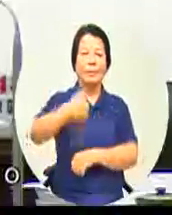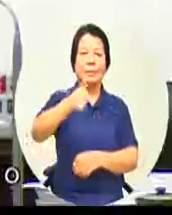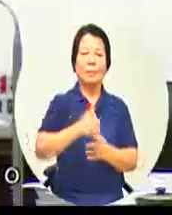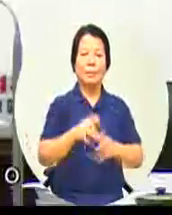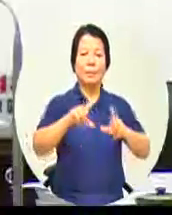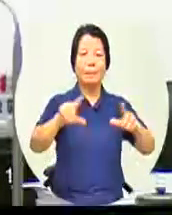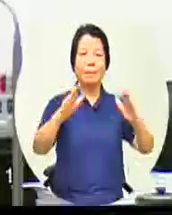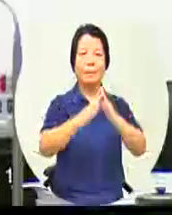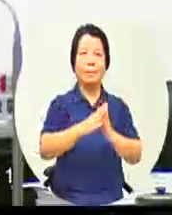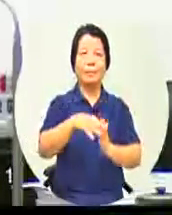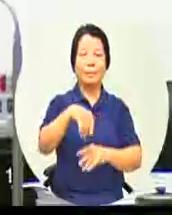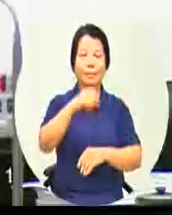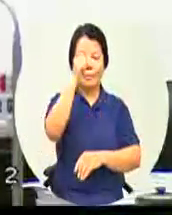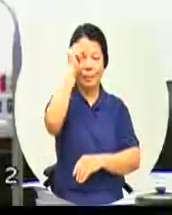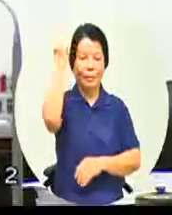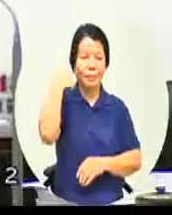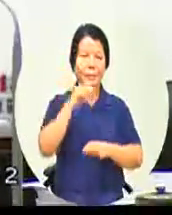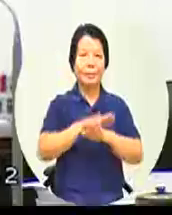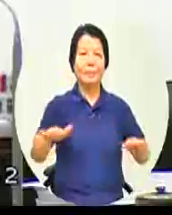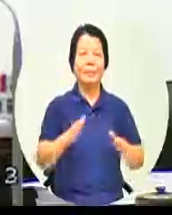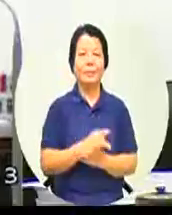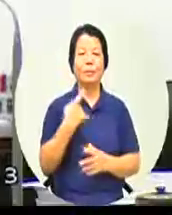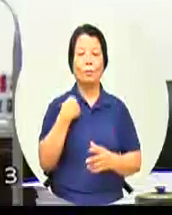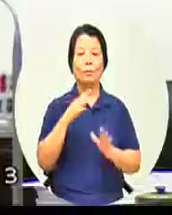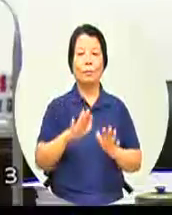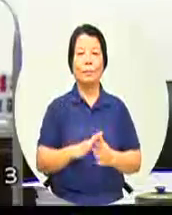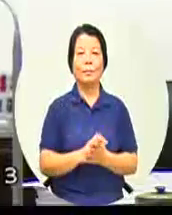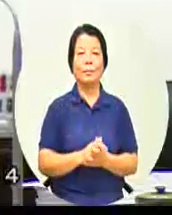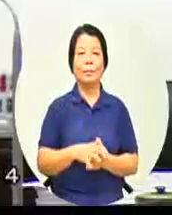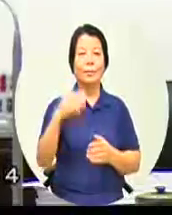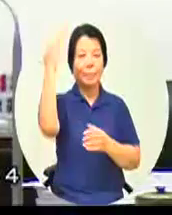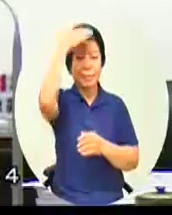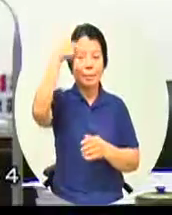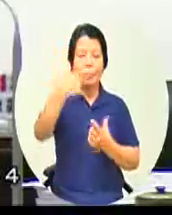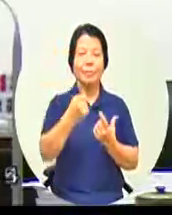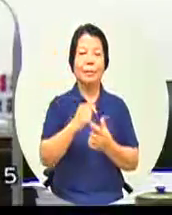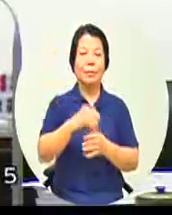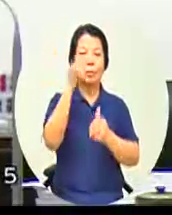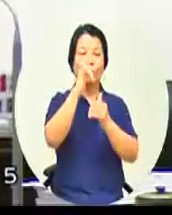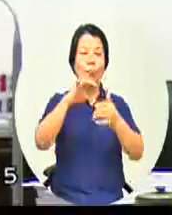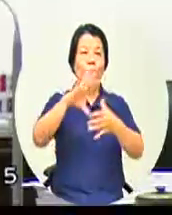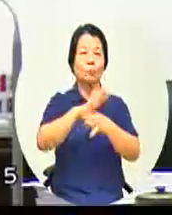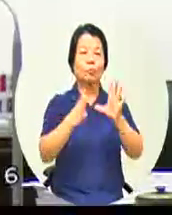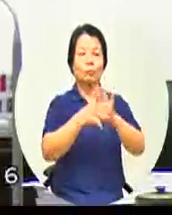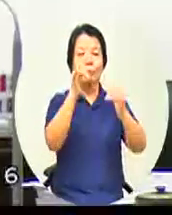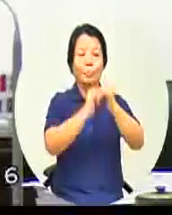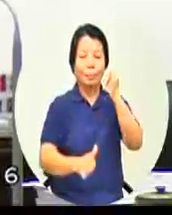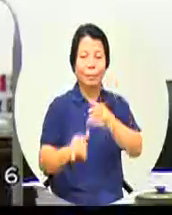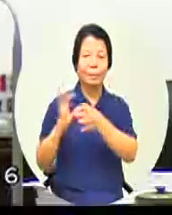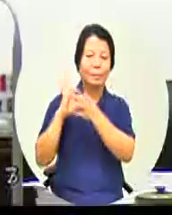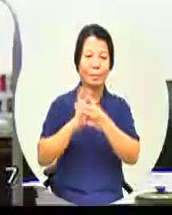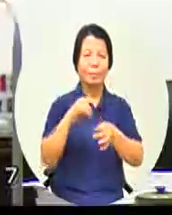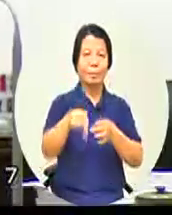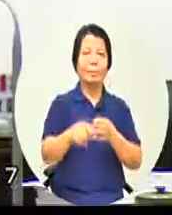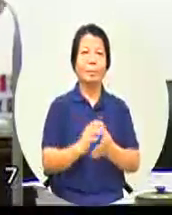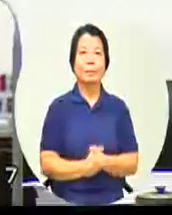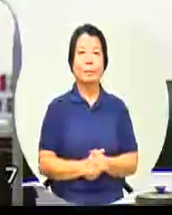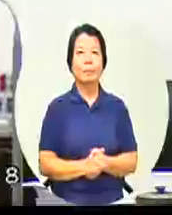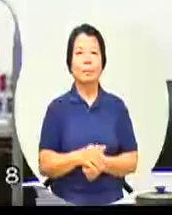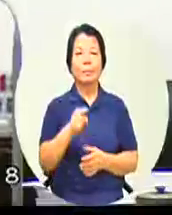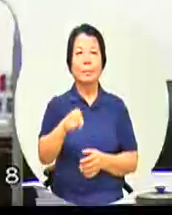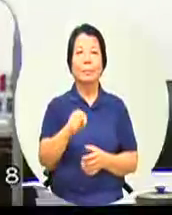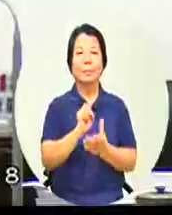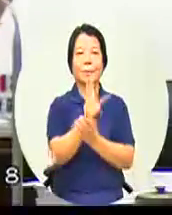我也延续这个郑新柱议员有关文化历史的一些议题哈。王代理局长，这